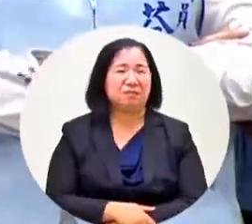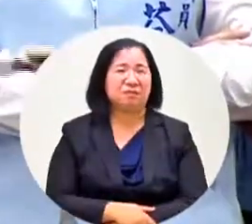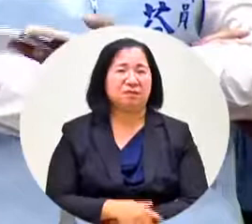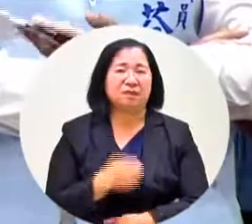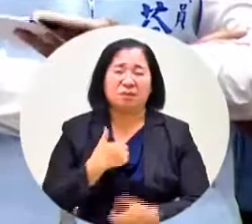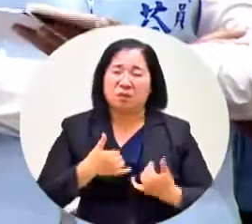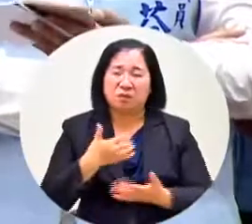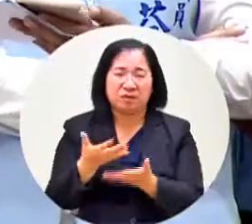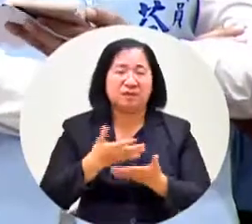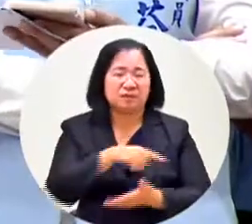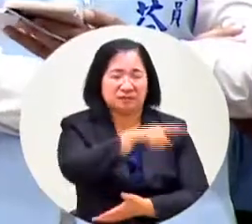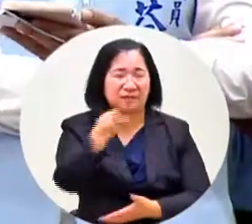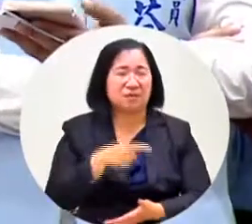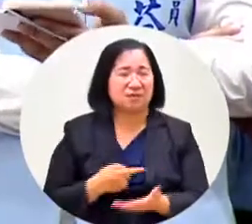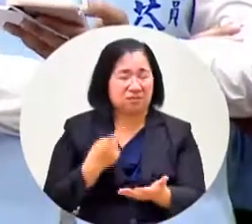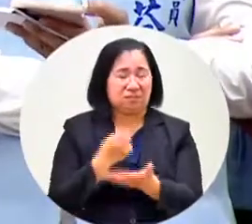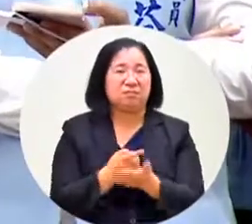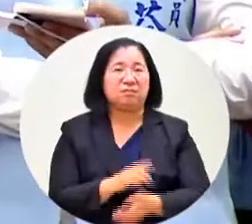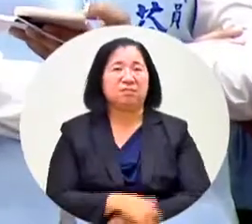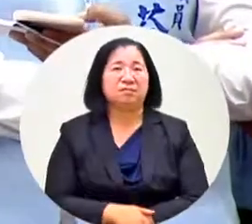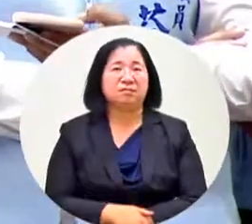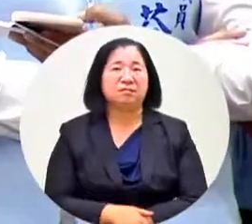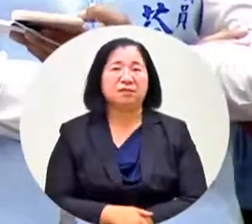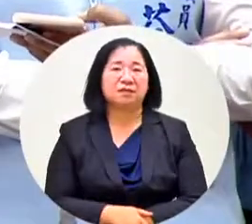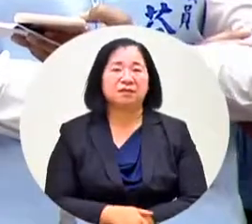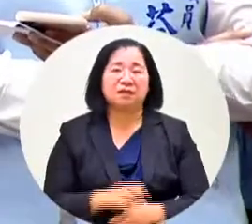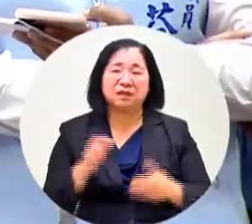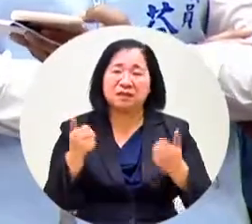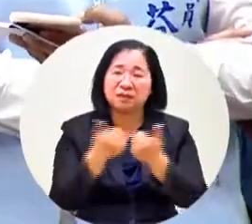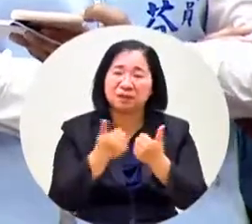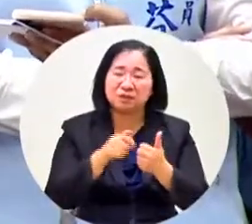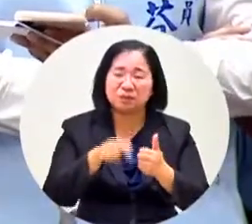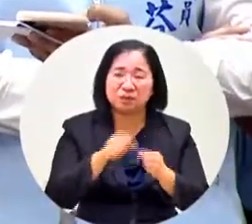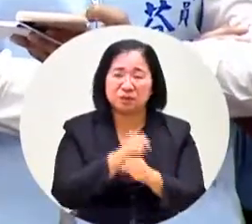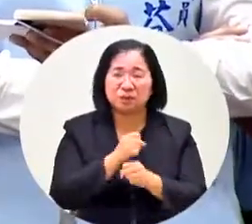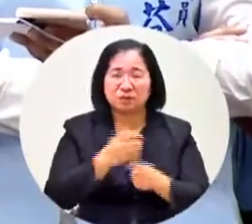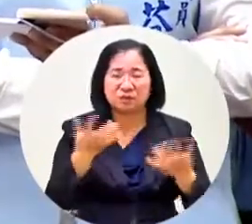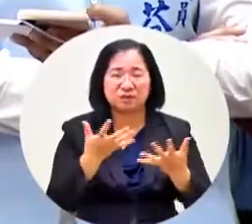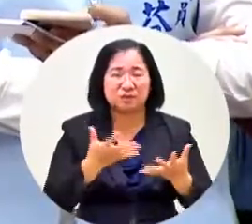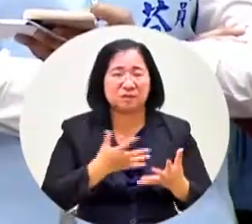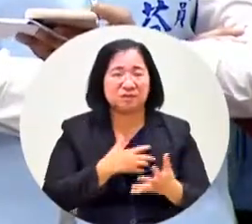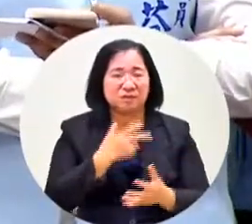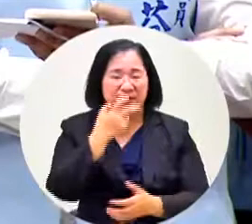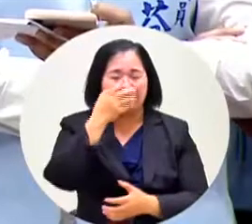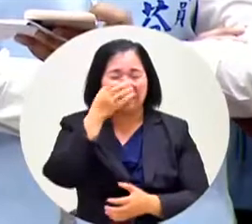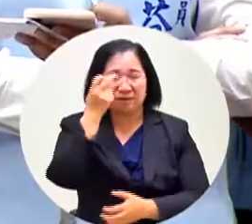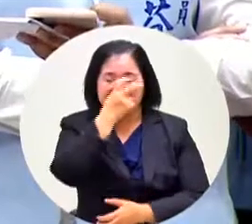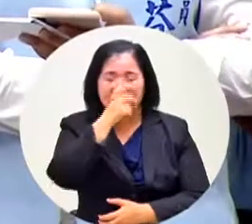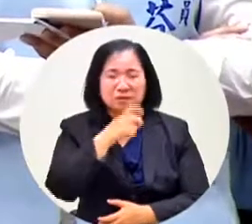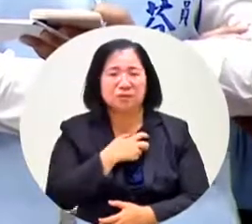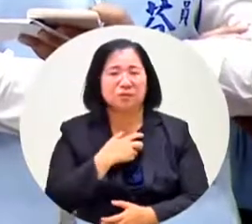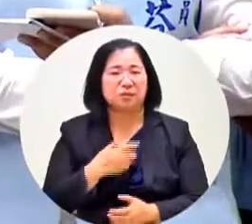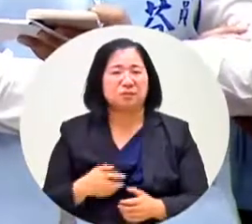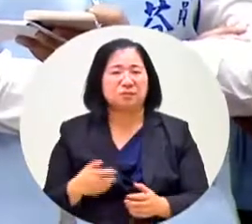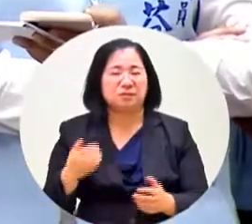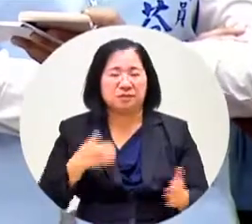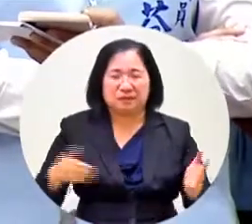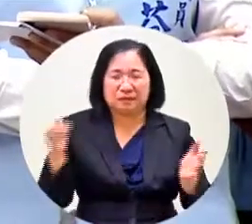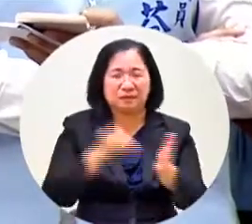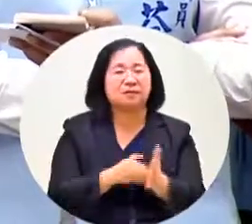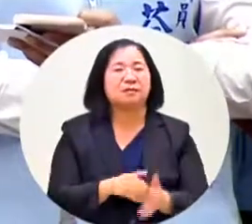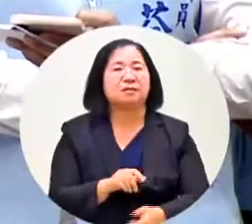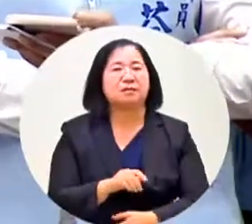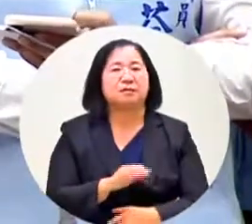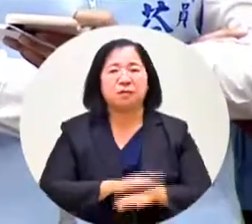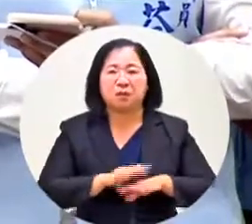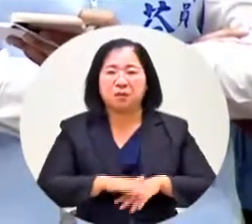的人，你讲一定讲好，欢迎你加入来。甚至时代力量嘛，拢做召集人呐、啊。恁家己唔爱加入来，啊！你伫遐咧